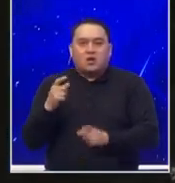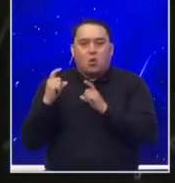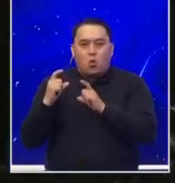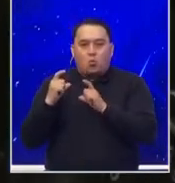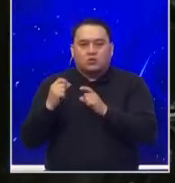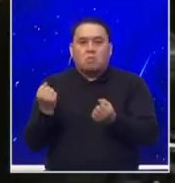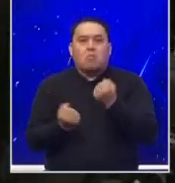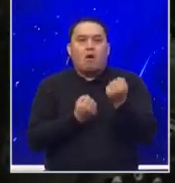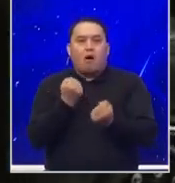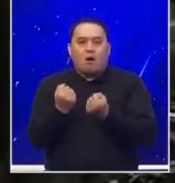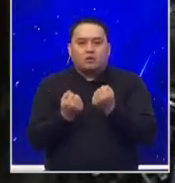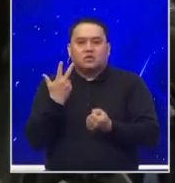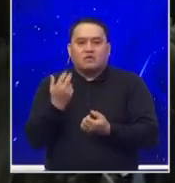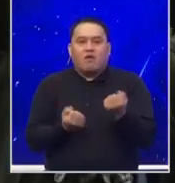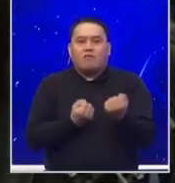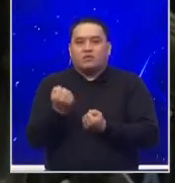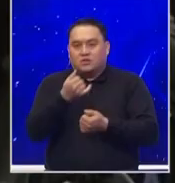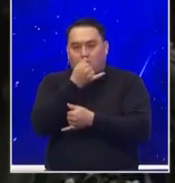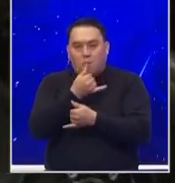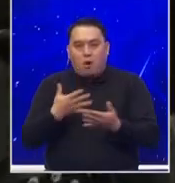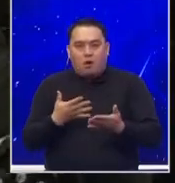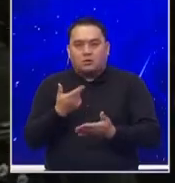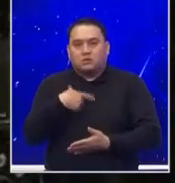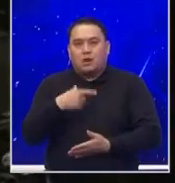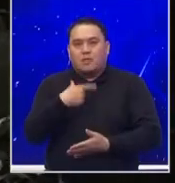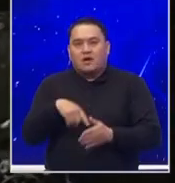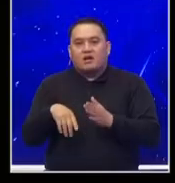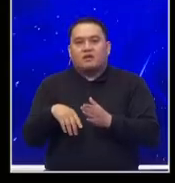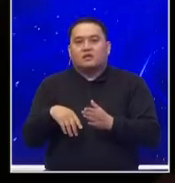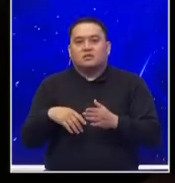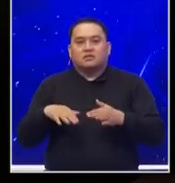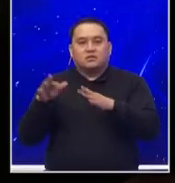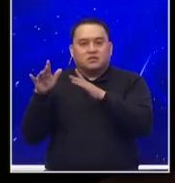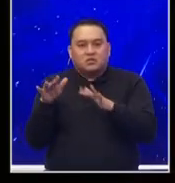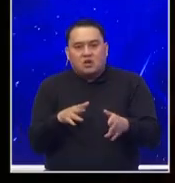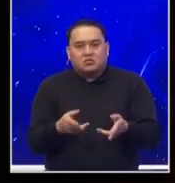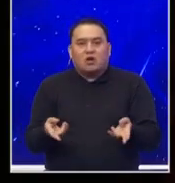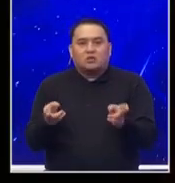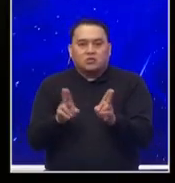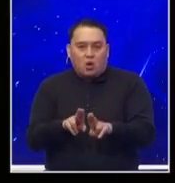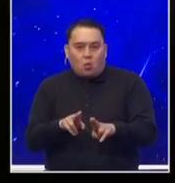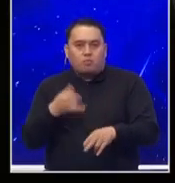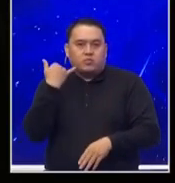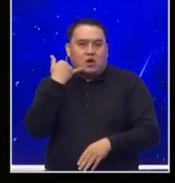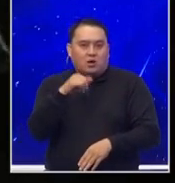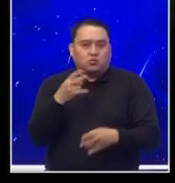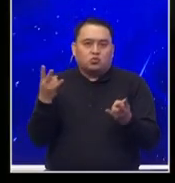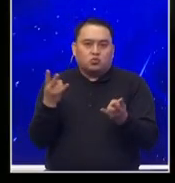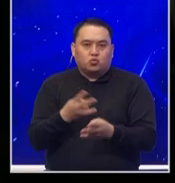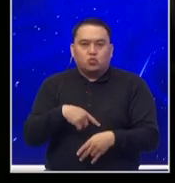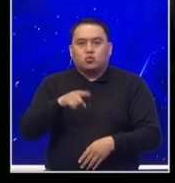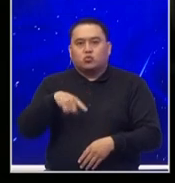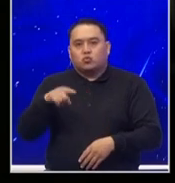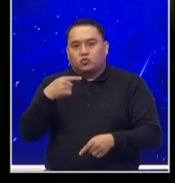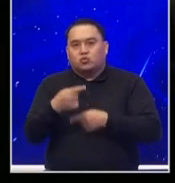грузовые машины с тремя водителями не смогли самостоятельно выбраться из снежного заточения. Позвонив по нужному номеру,